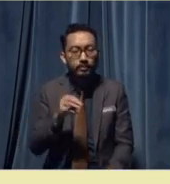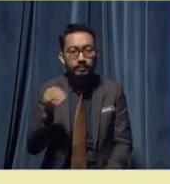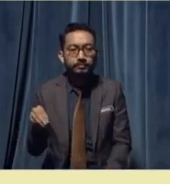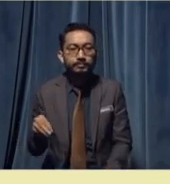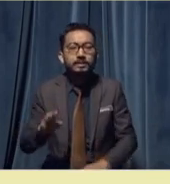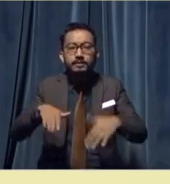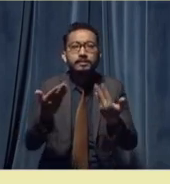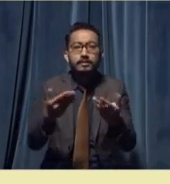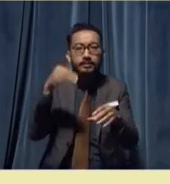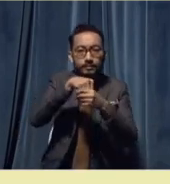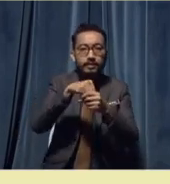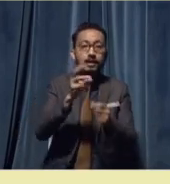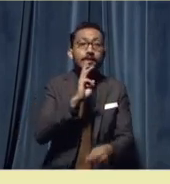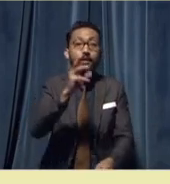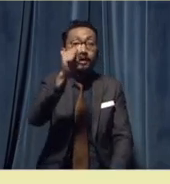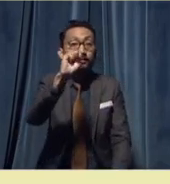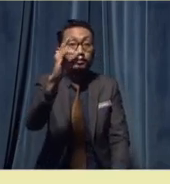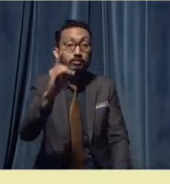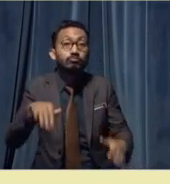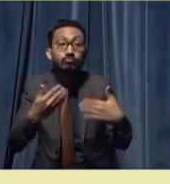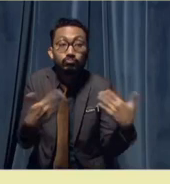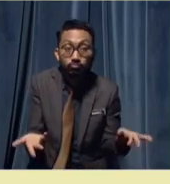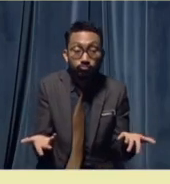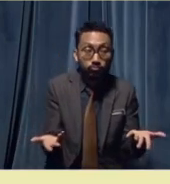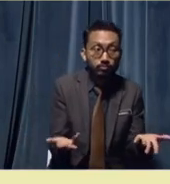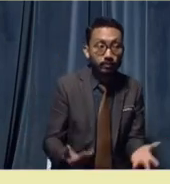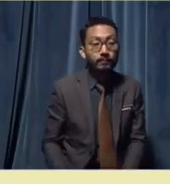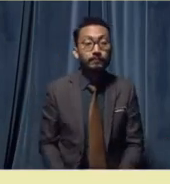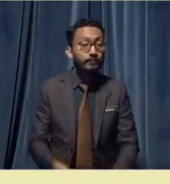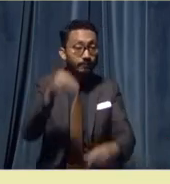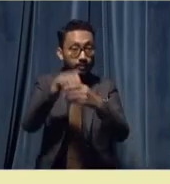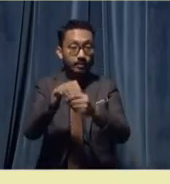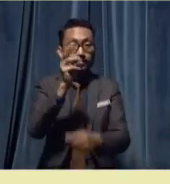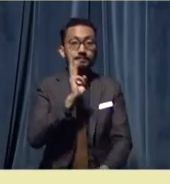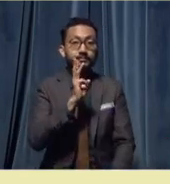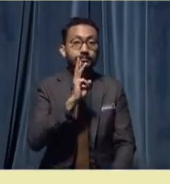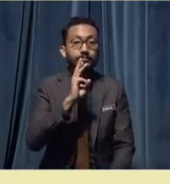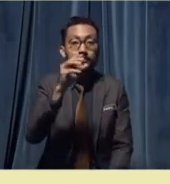Murid-murid, bagaimana pula dalam air yang berasid? Agak-agak?